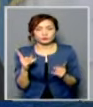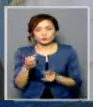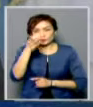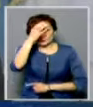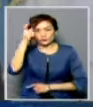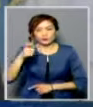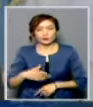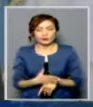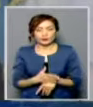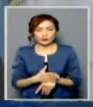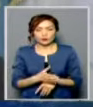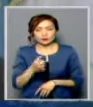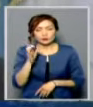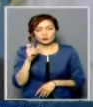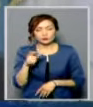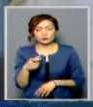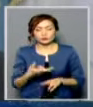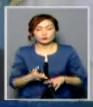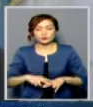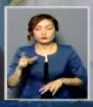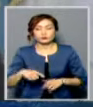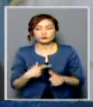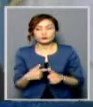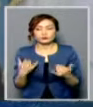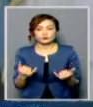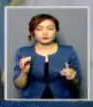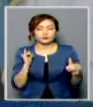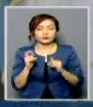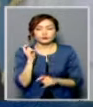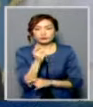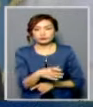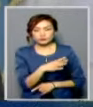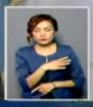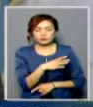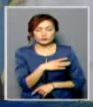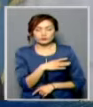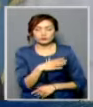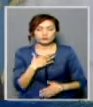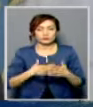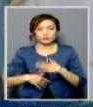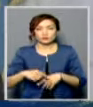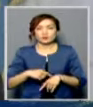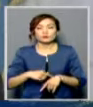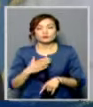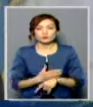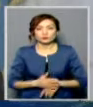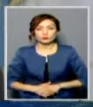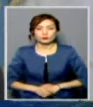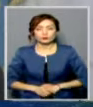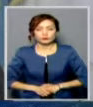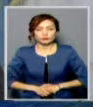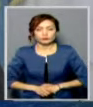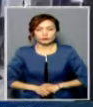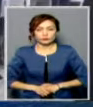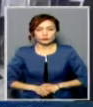ғалым, академик. Енді сол кісінің аты бүгін осы институтқа беріліп жатқанының әрине бұл өте